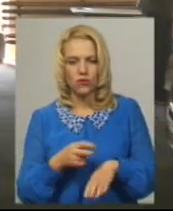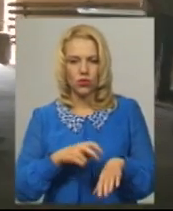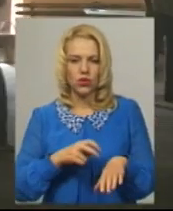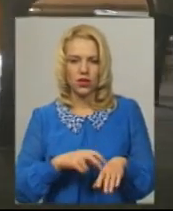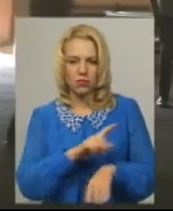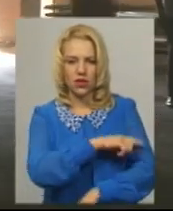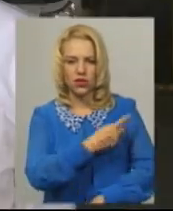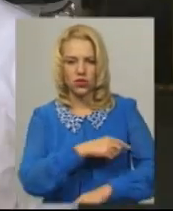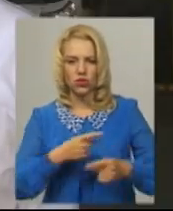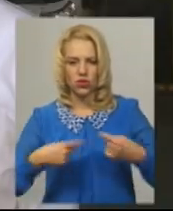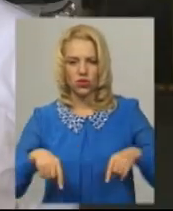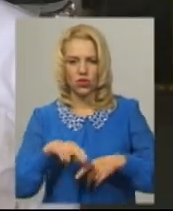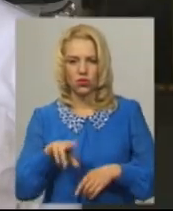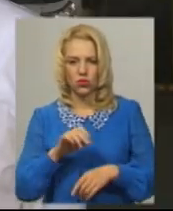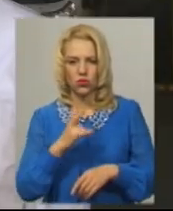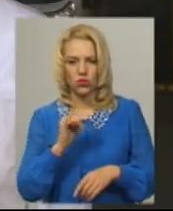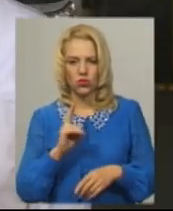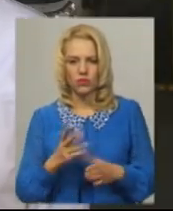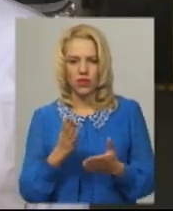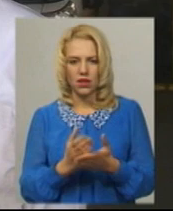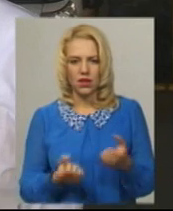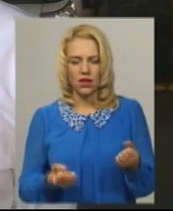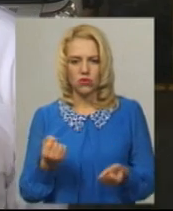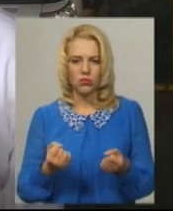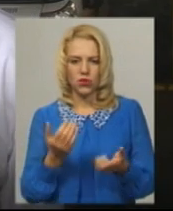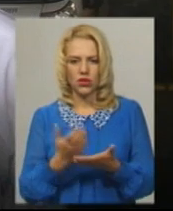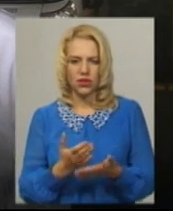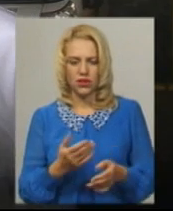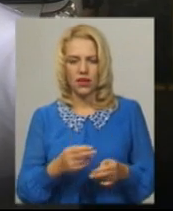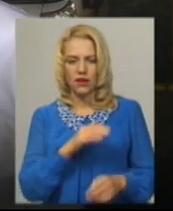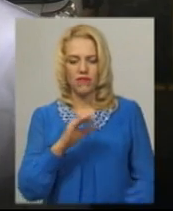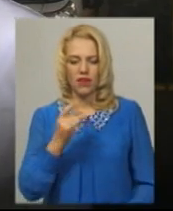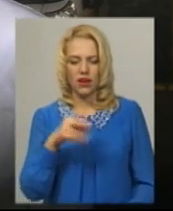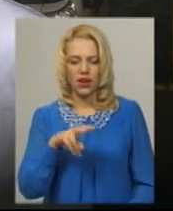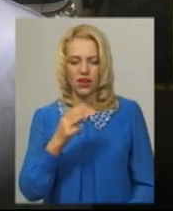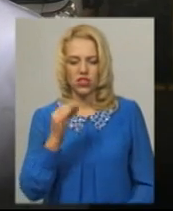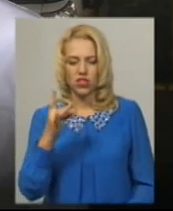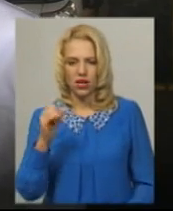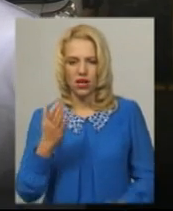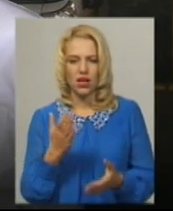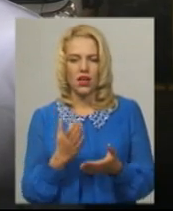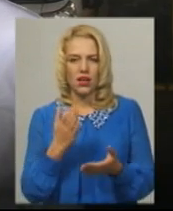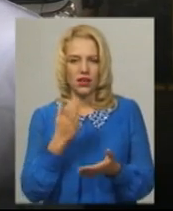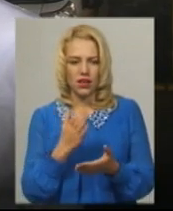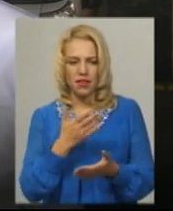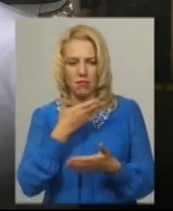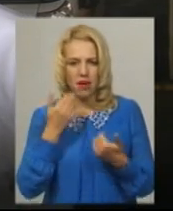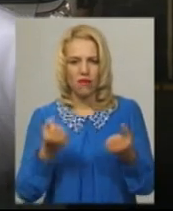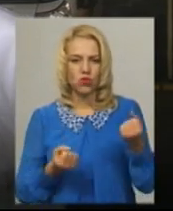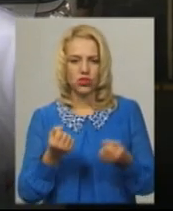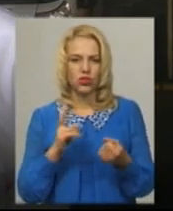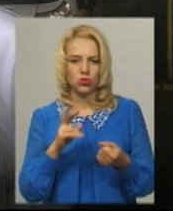частини Юрій Донюк. Є автомобілі, є лікарі, є фільшера, немає водіїв, які могли б вийти,